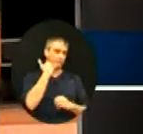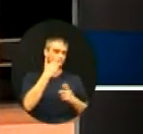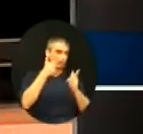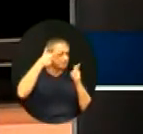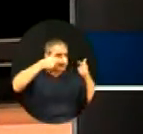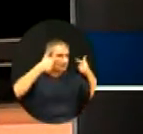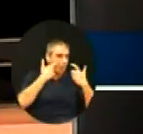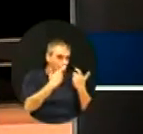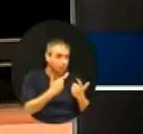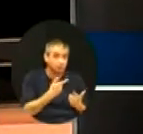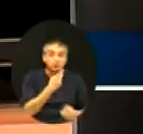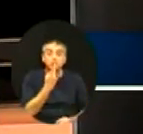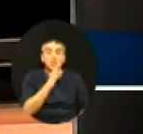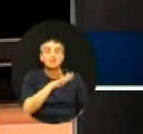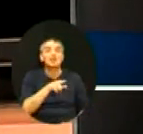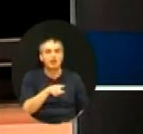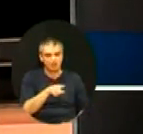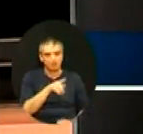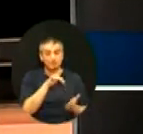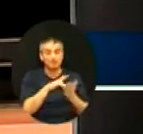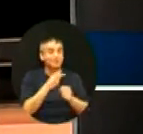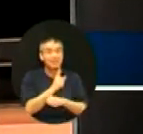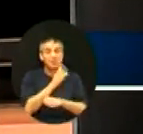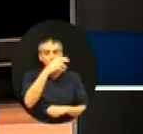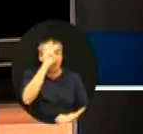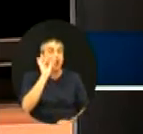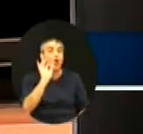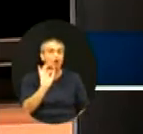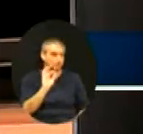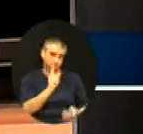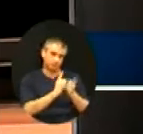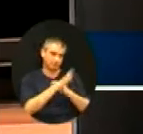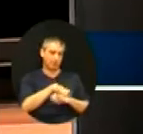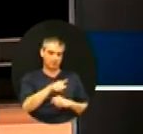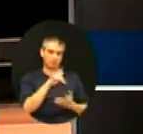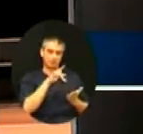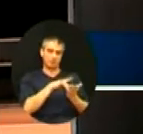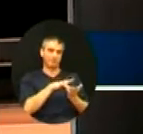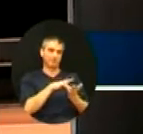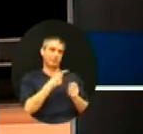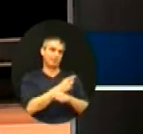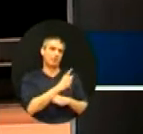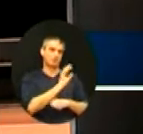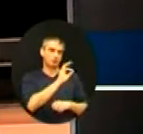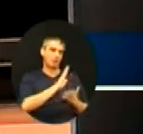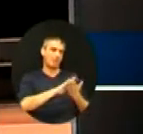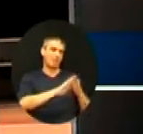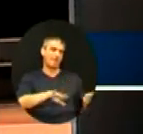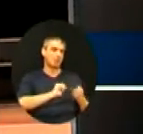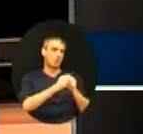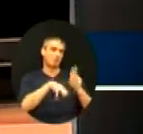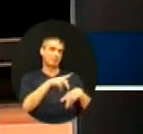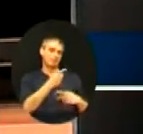מעקב. יותר ילדים נתונים להתעללות של ההורים שלהם, מאשר ילדים שנתונים להתעללות של גננות